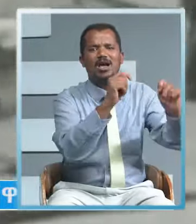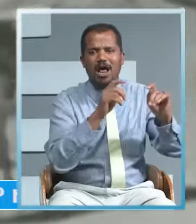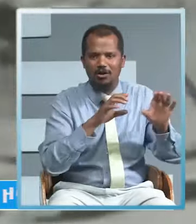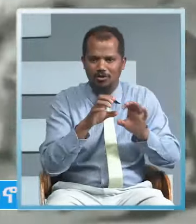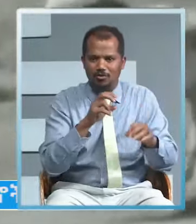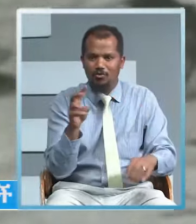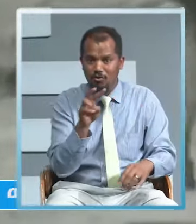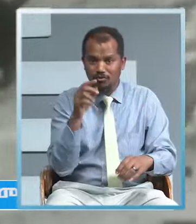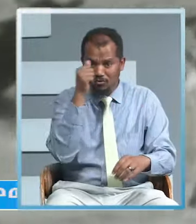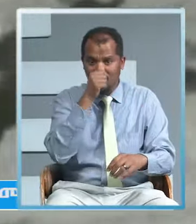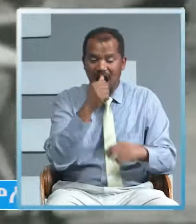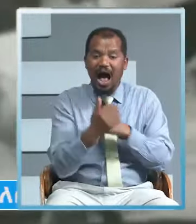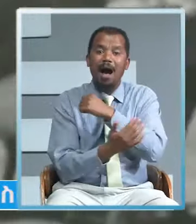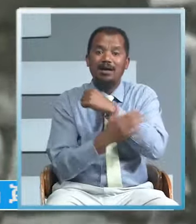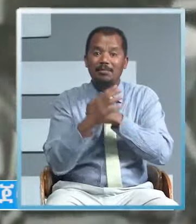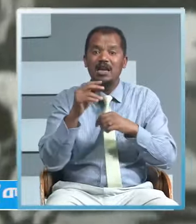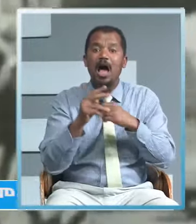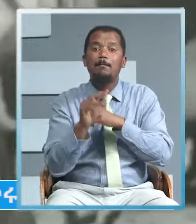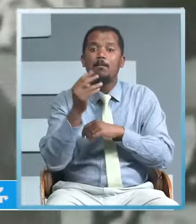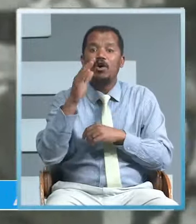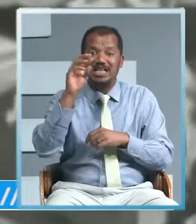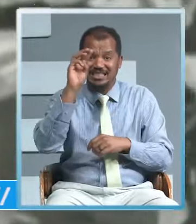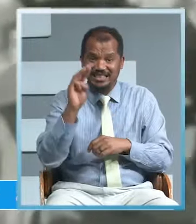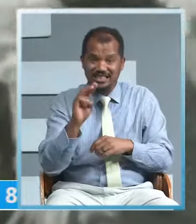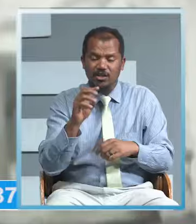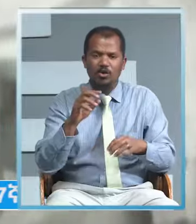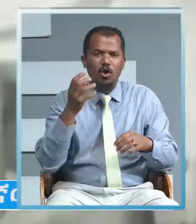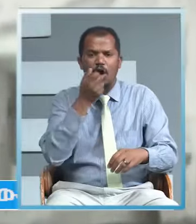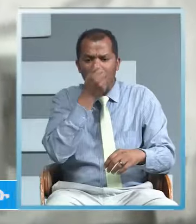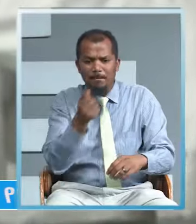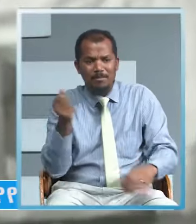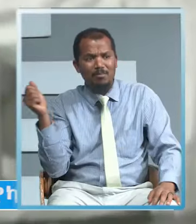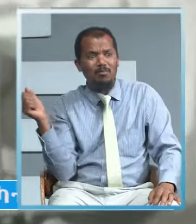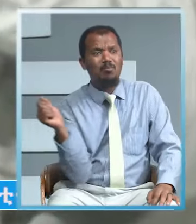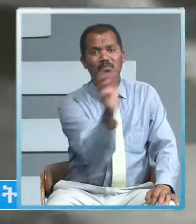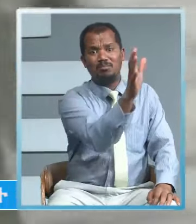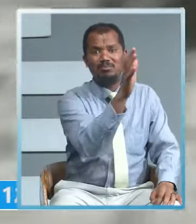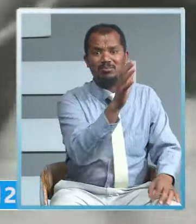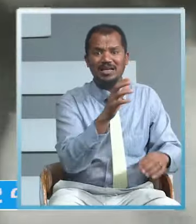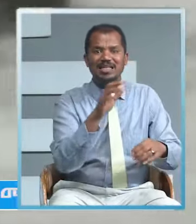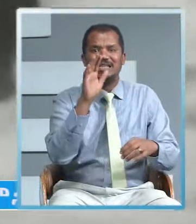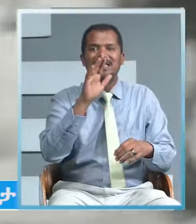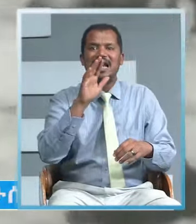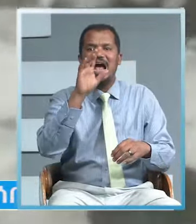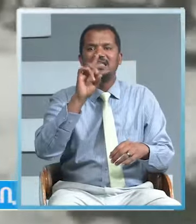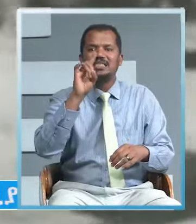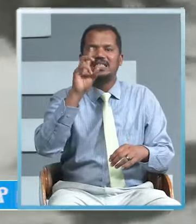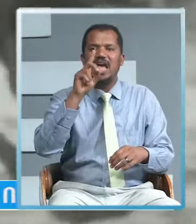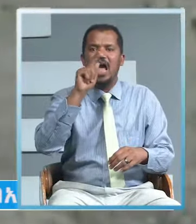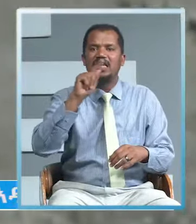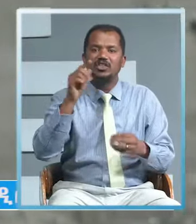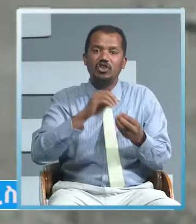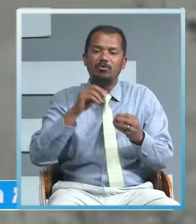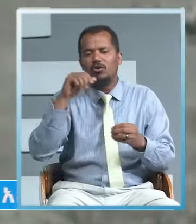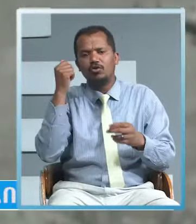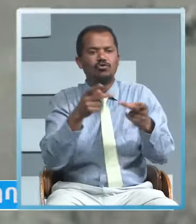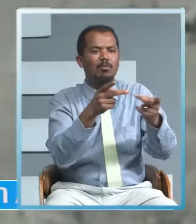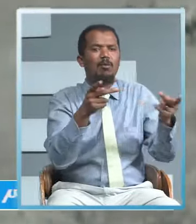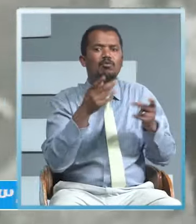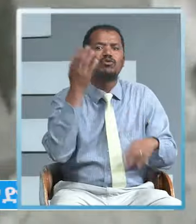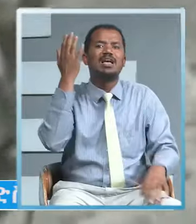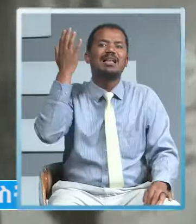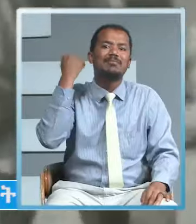ሁለቱ ኢትዮጵያውያን አብርሃ ደቦጭና ሞገስ አስገዶም የወረወሯቸውን ቦምቦች ግራዚያኒን ጨምሮ ሌሎች